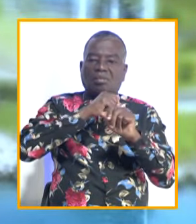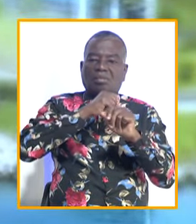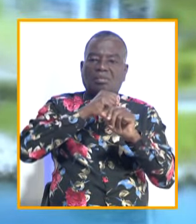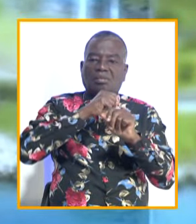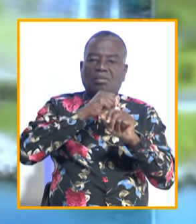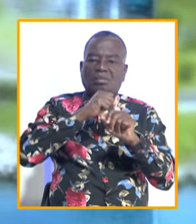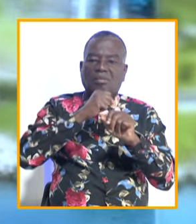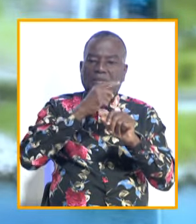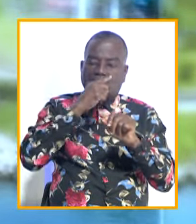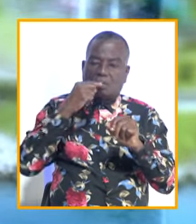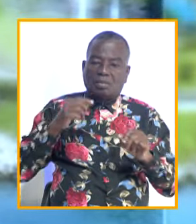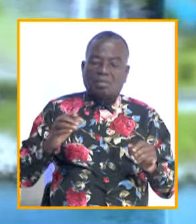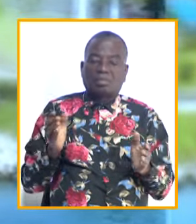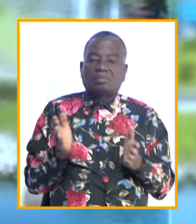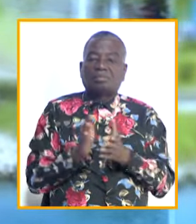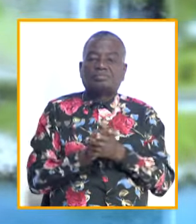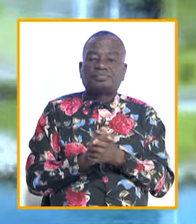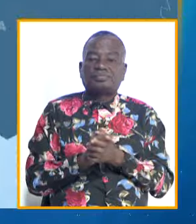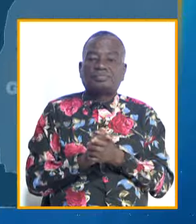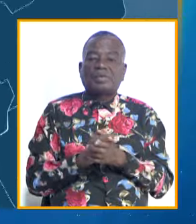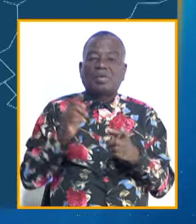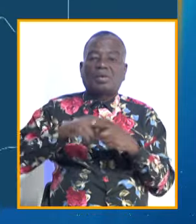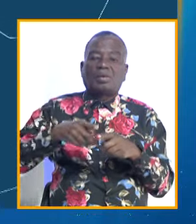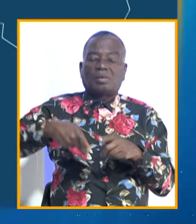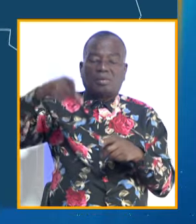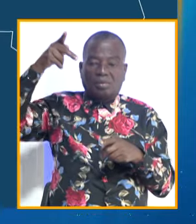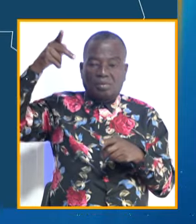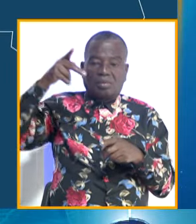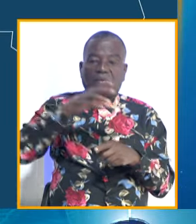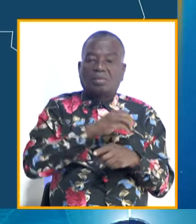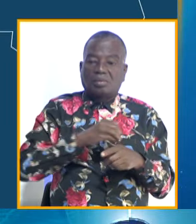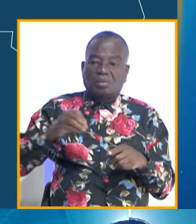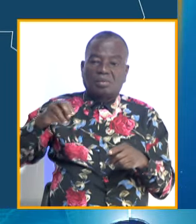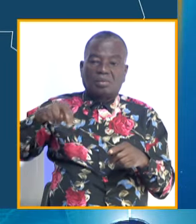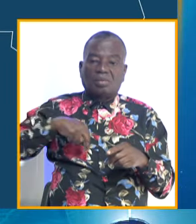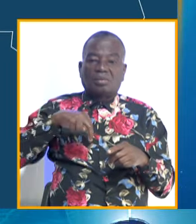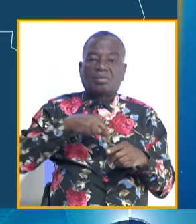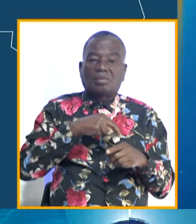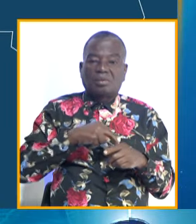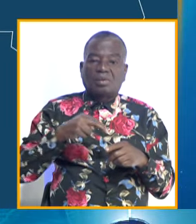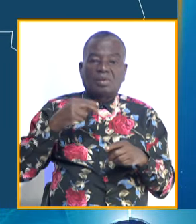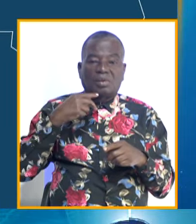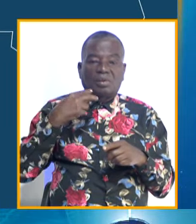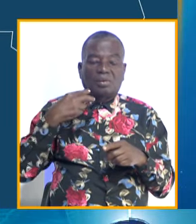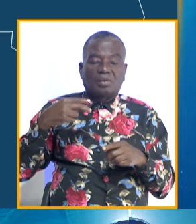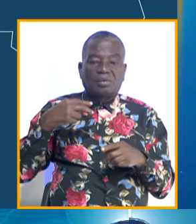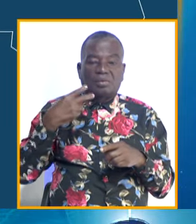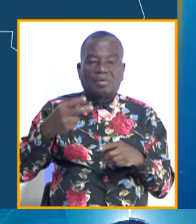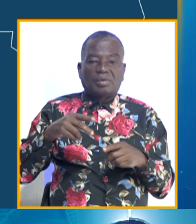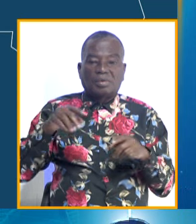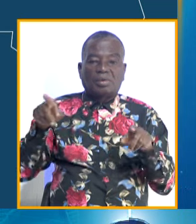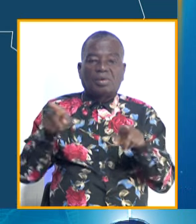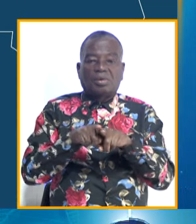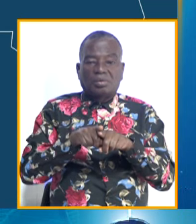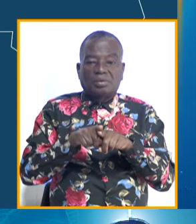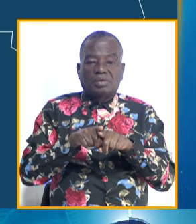Éducation nationale mobilise les réflexions à Korogo. Un atelier diagnostic, l'école dans la capitale du Poro, et qui prépare